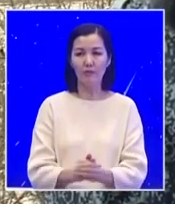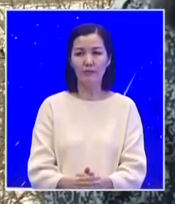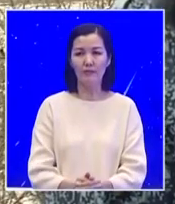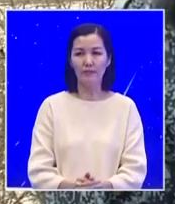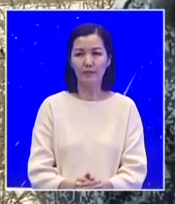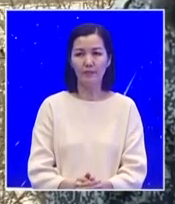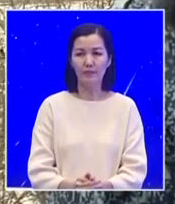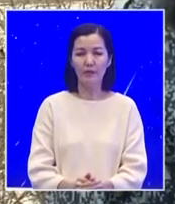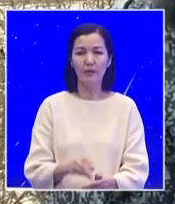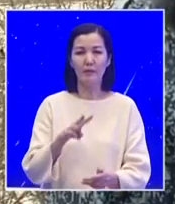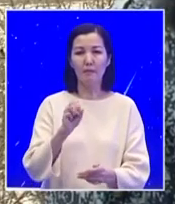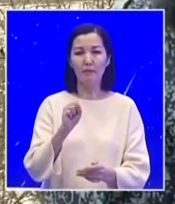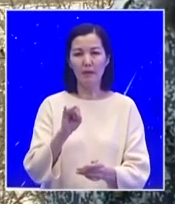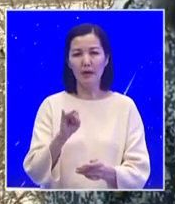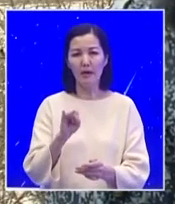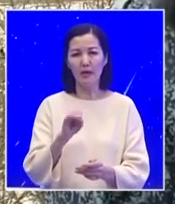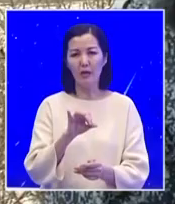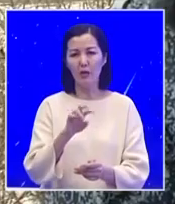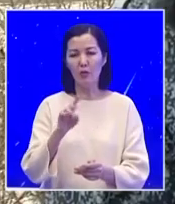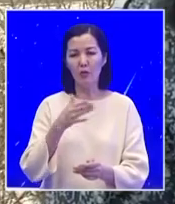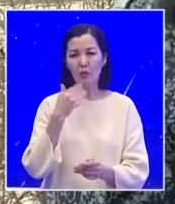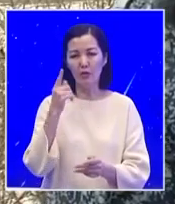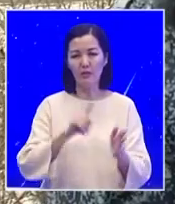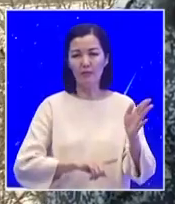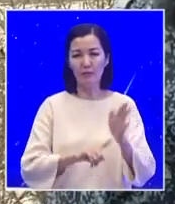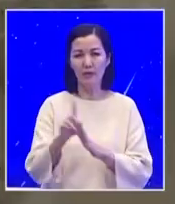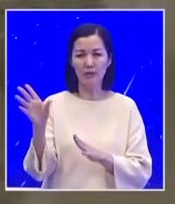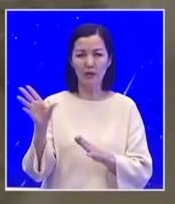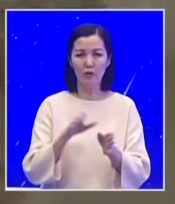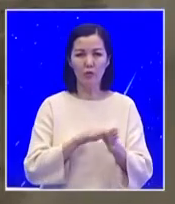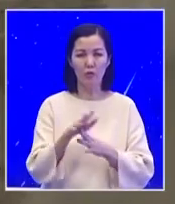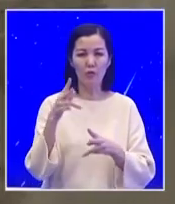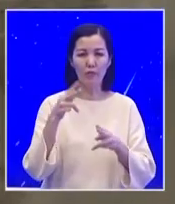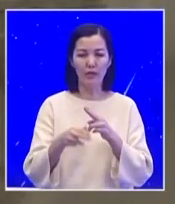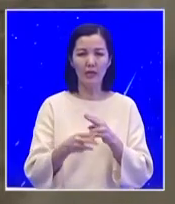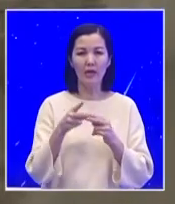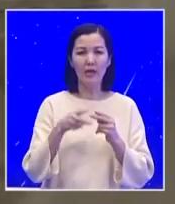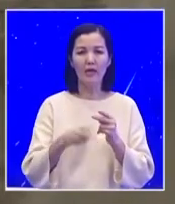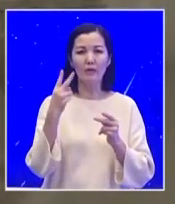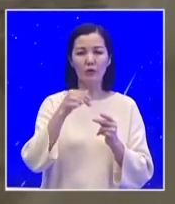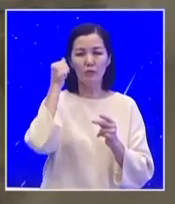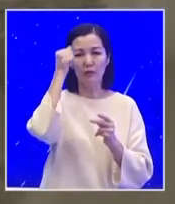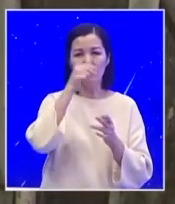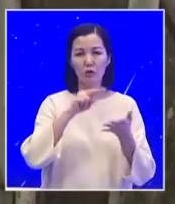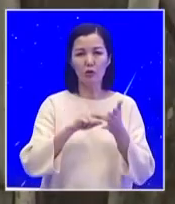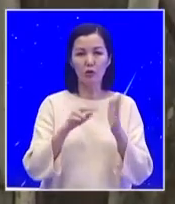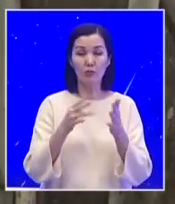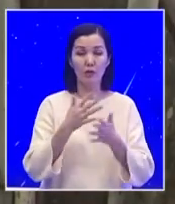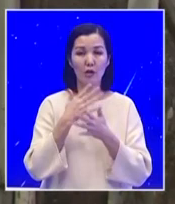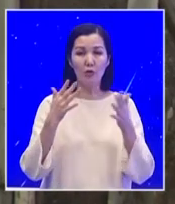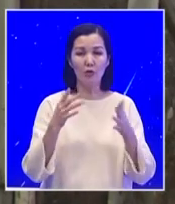ойлап отырмын, где-то майдың аяғында, июньдің басында уже түгел бітіреміз. Талғарлықтардың 2020 жылға да жоспары